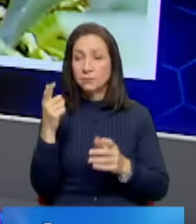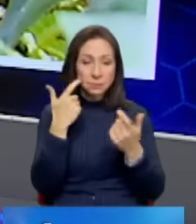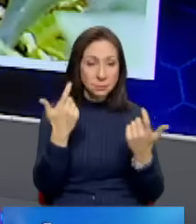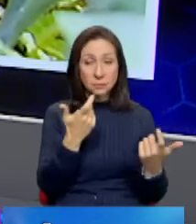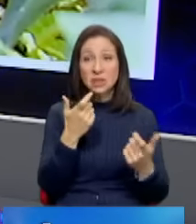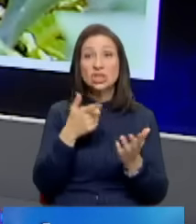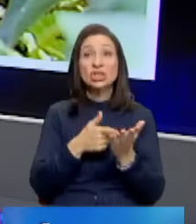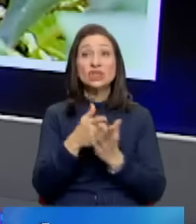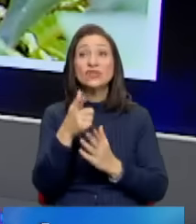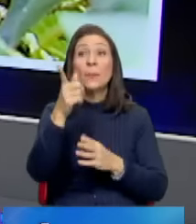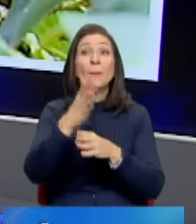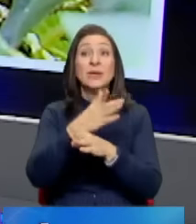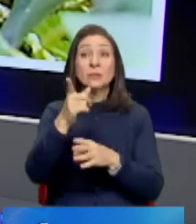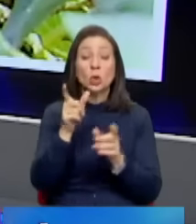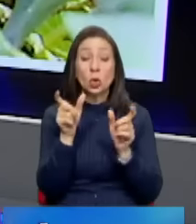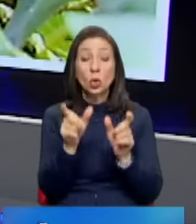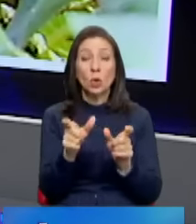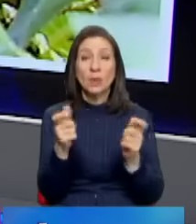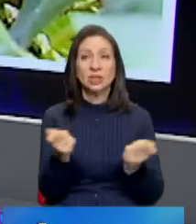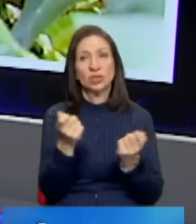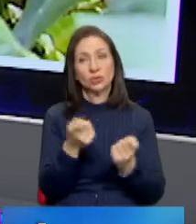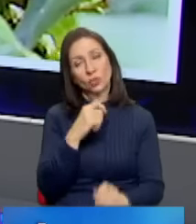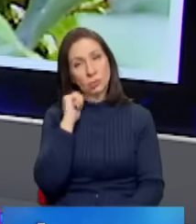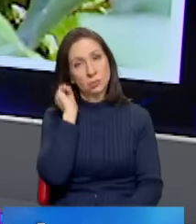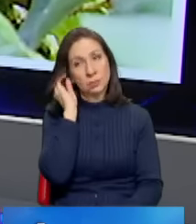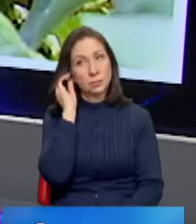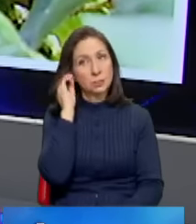dersiniz, çiftçi ürününü korumanın derdine düştü.